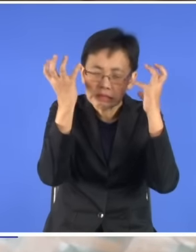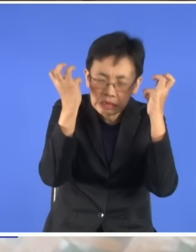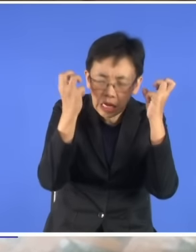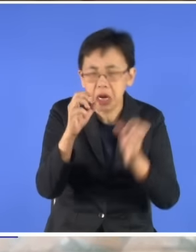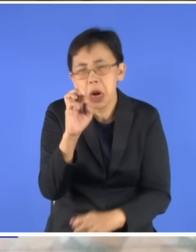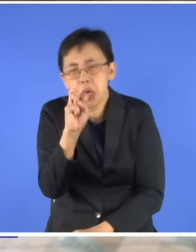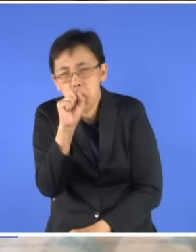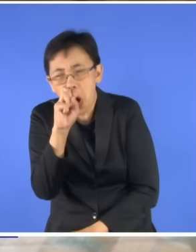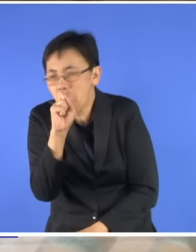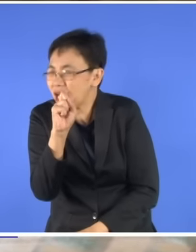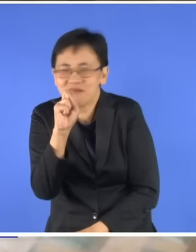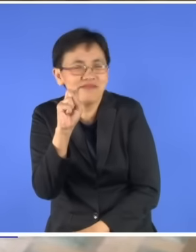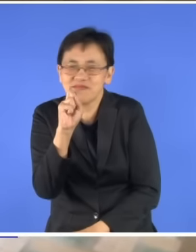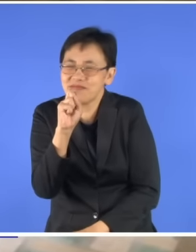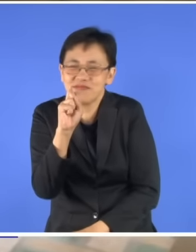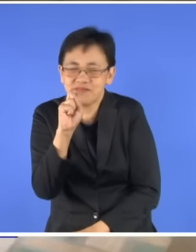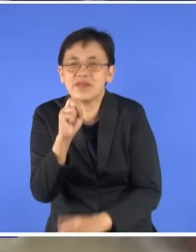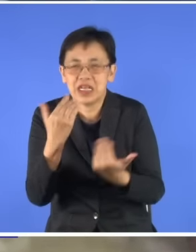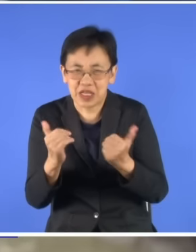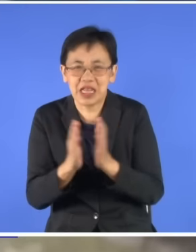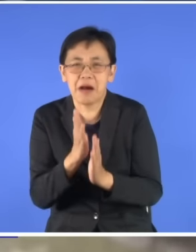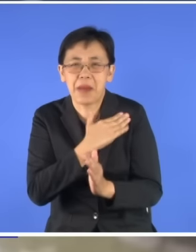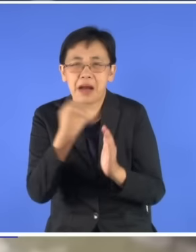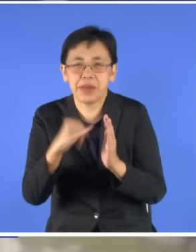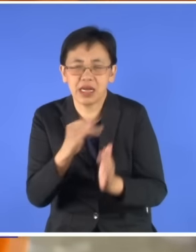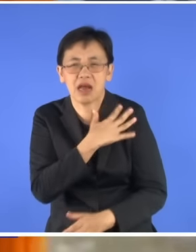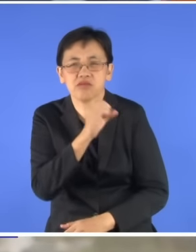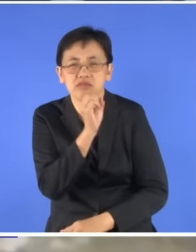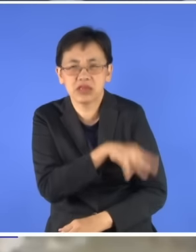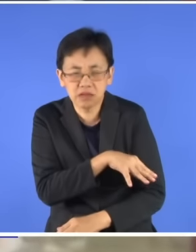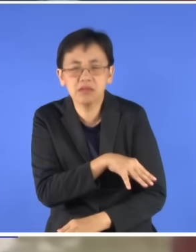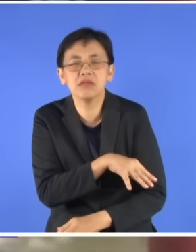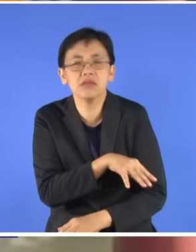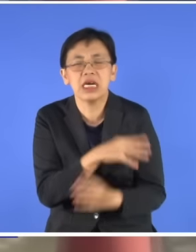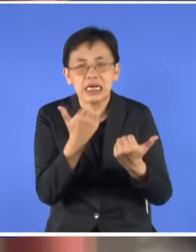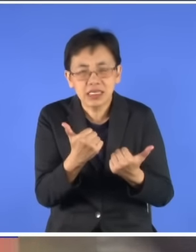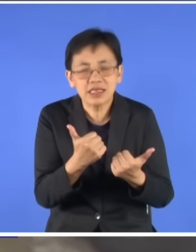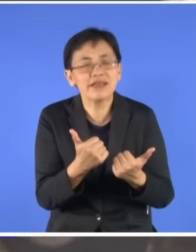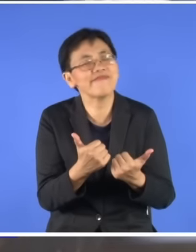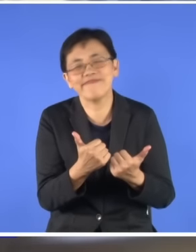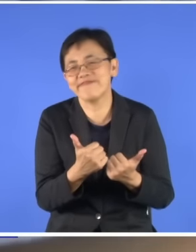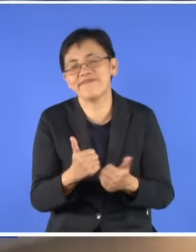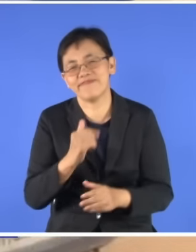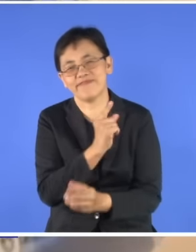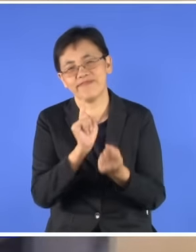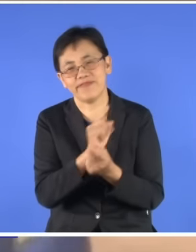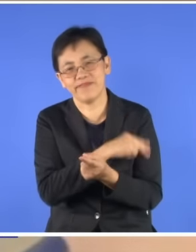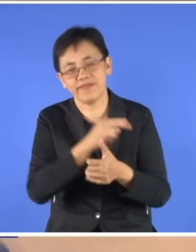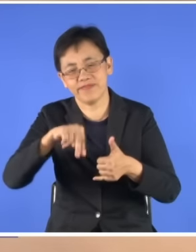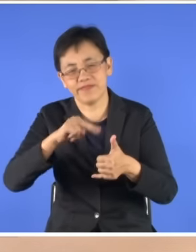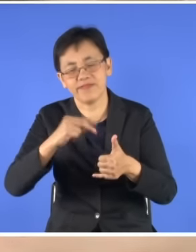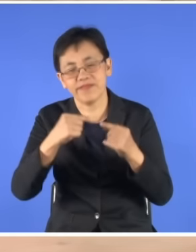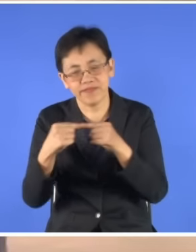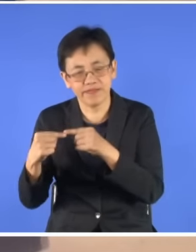เกี่ยวกับแบบนี้เขาก็ต้องพาตัวเนี่ยไปศึกไปลาสิกขาเลยและก็นำตัวเข้าสู่กระบวนการนะฮะบำบัดยาเสพติดต่อไปก็อย่างที่บอก